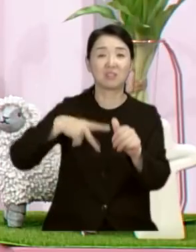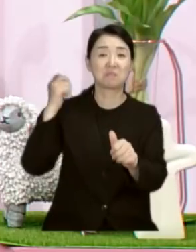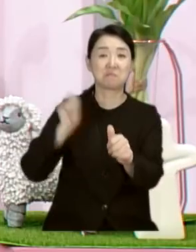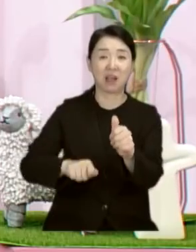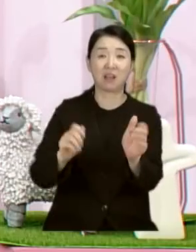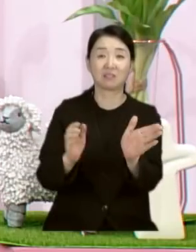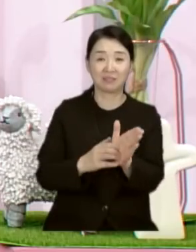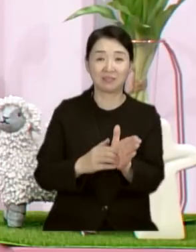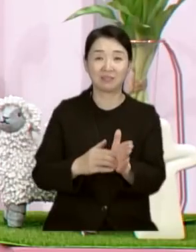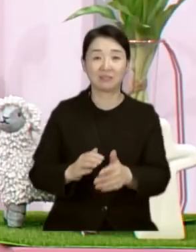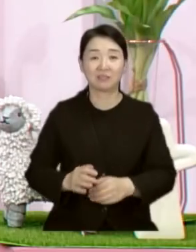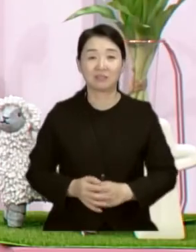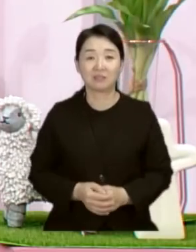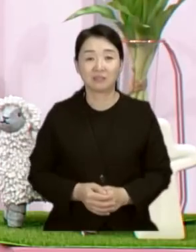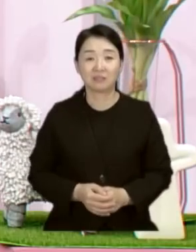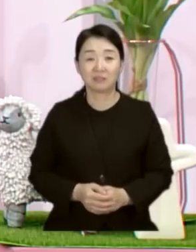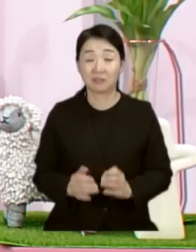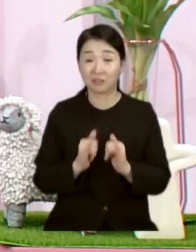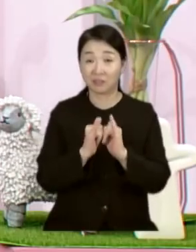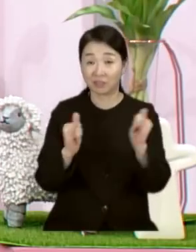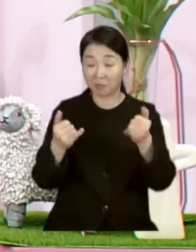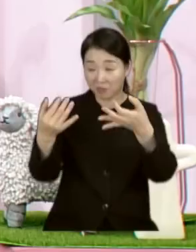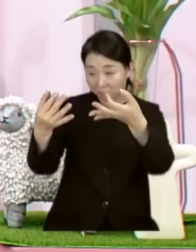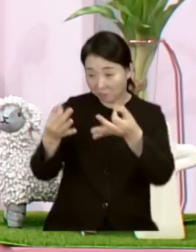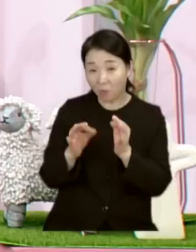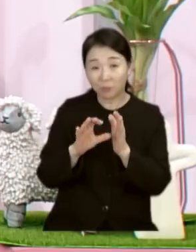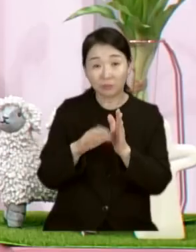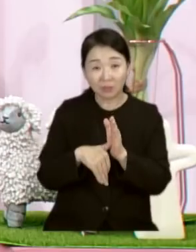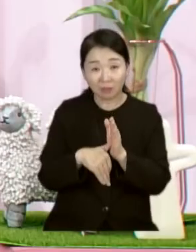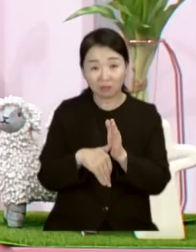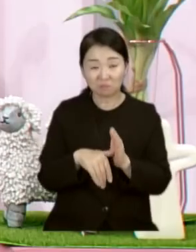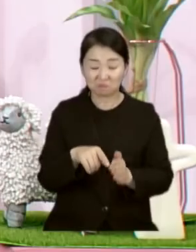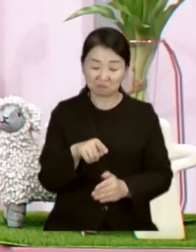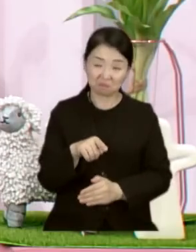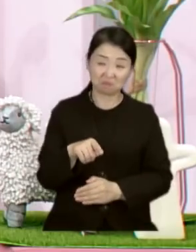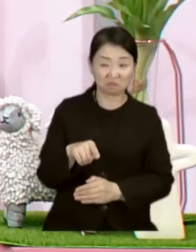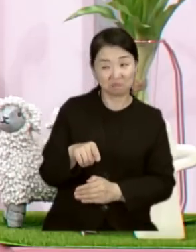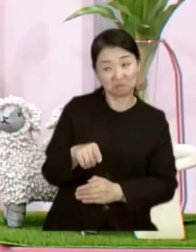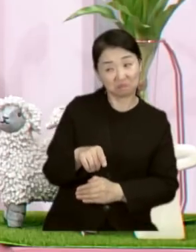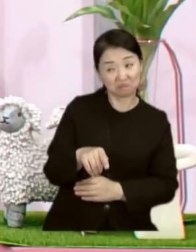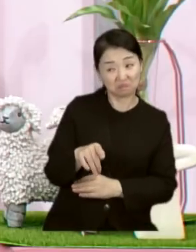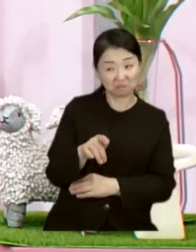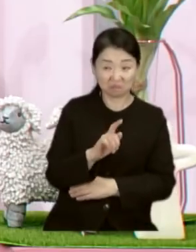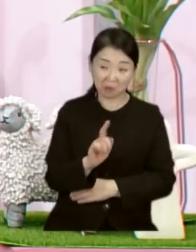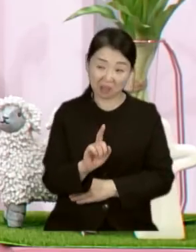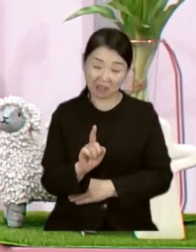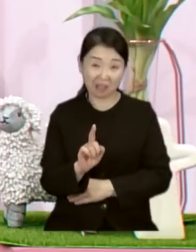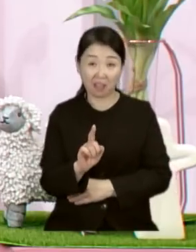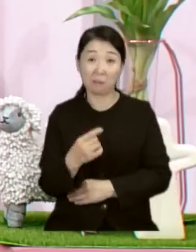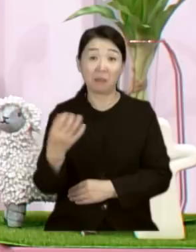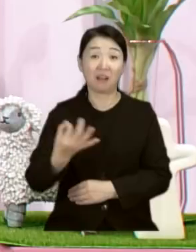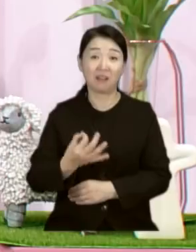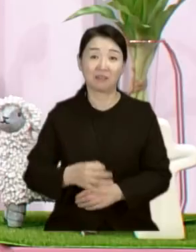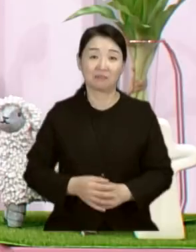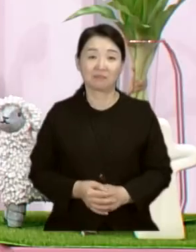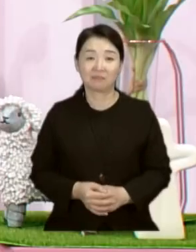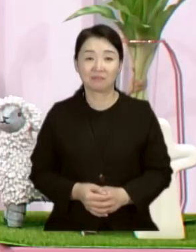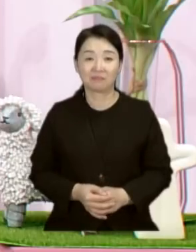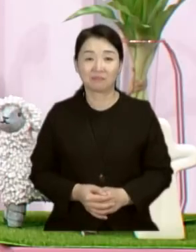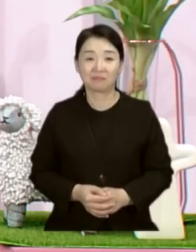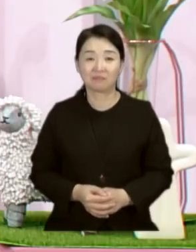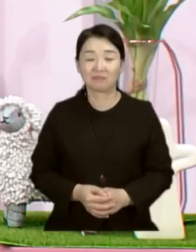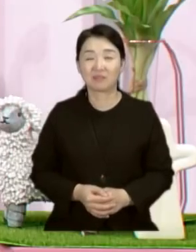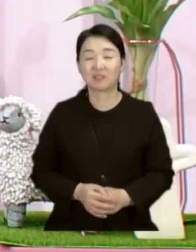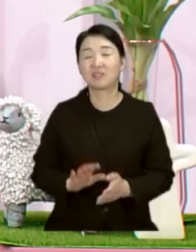완전히 고착이 돼서 예. 그러니까 사람들이 저를 볼 때 막 좀 이렇게 보는 것 같더라고요. 늘. 근데